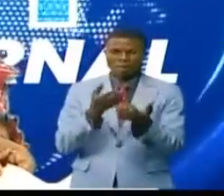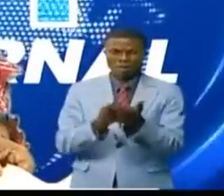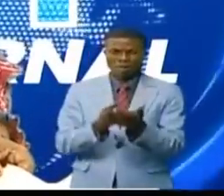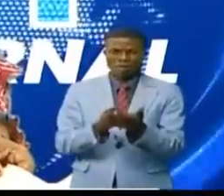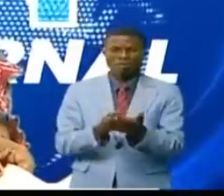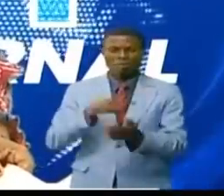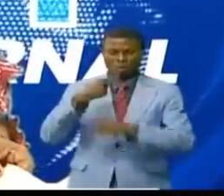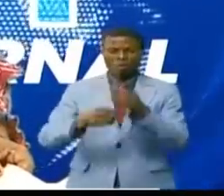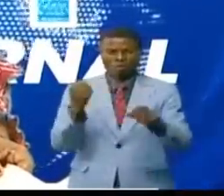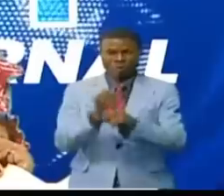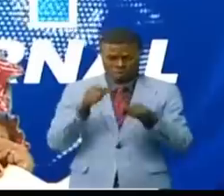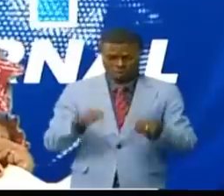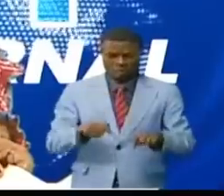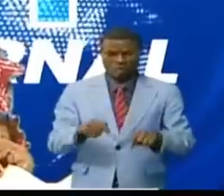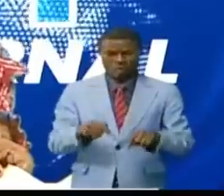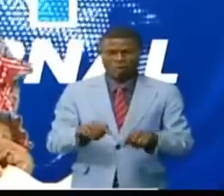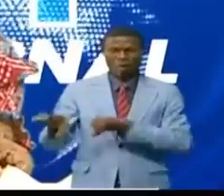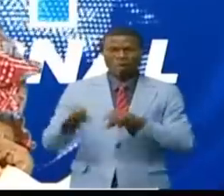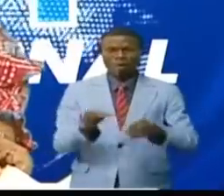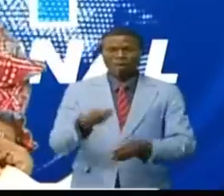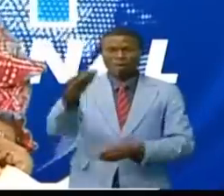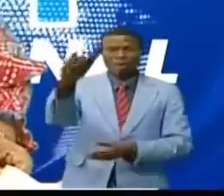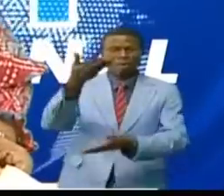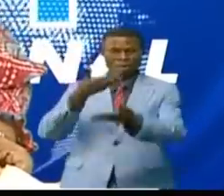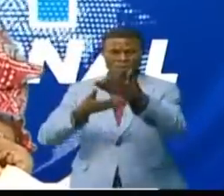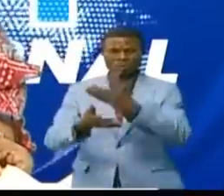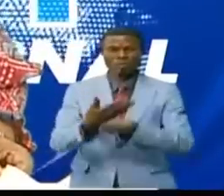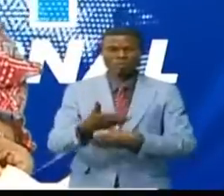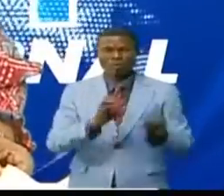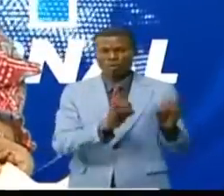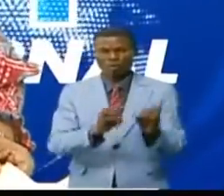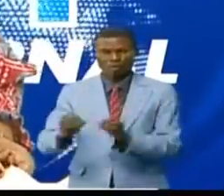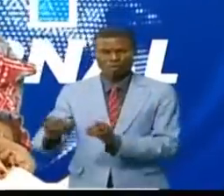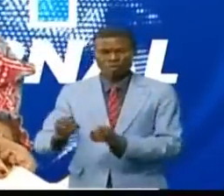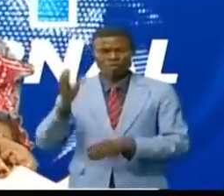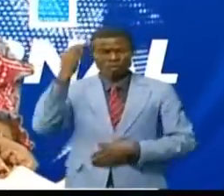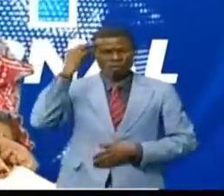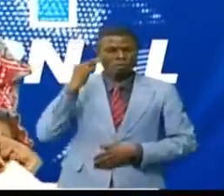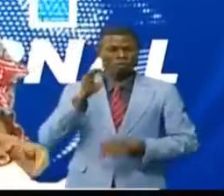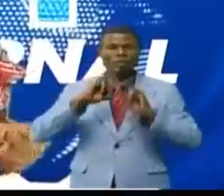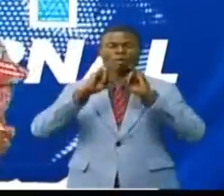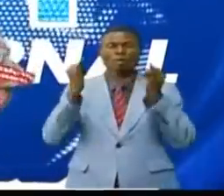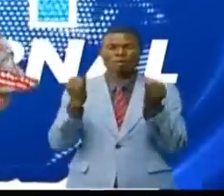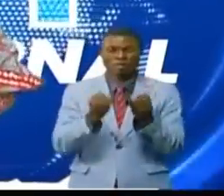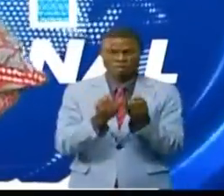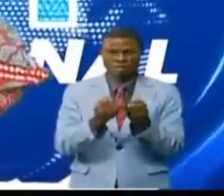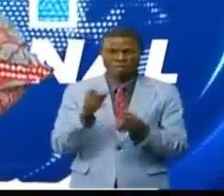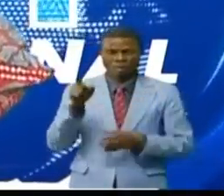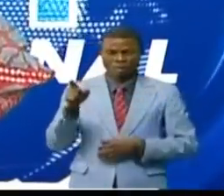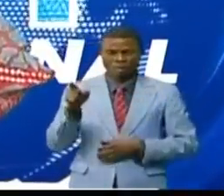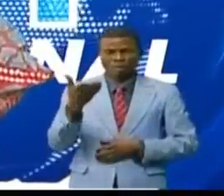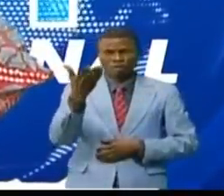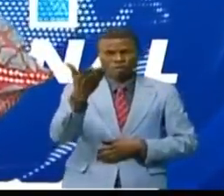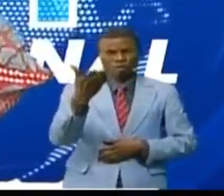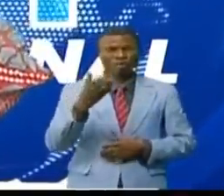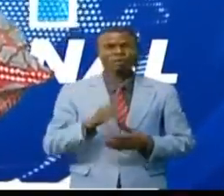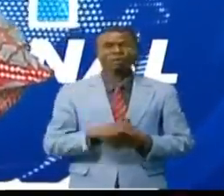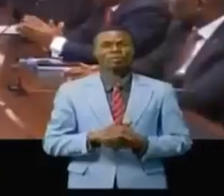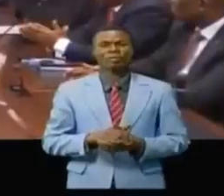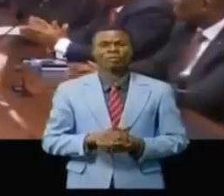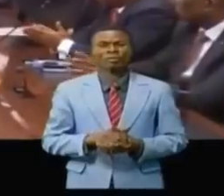aujourd'hui le bâton de commandement. La cérémonie de remise reprise a été présidée par le ministre de l'Industrie, Julien Paloukou.